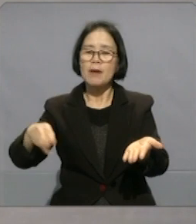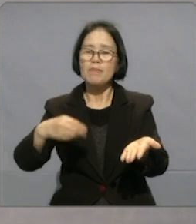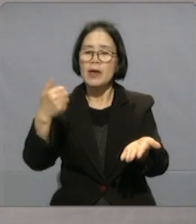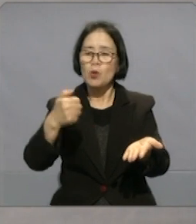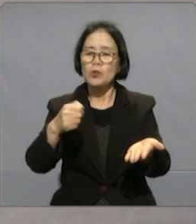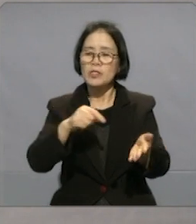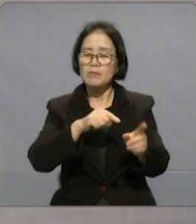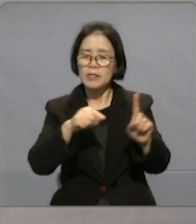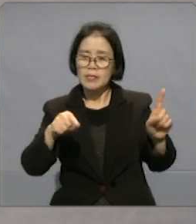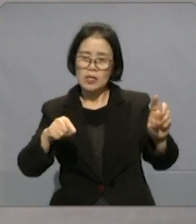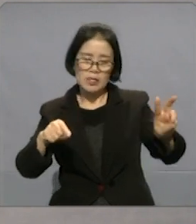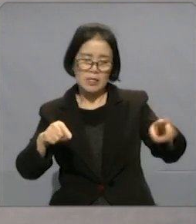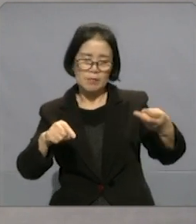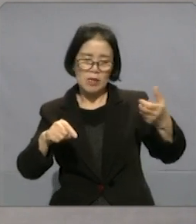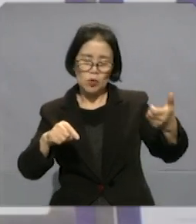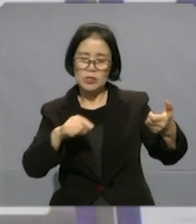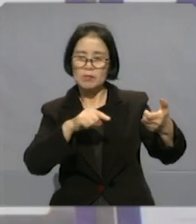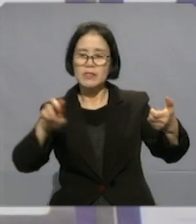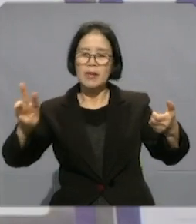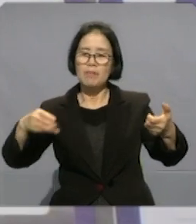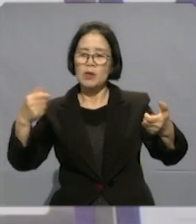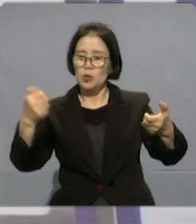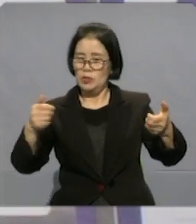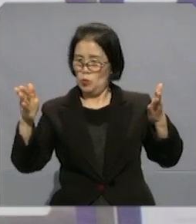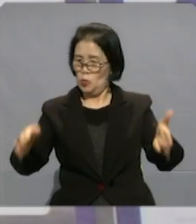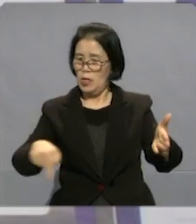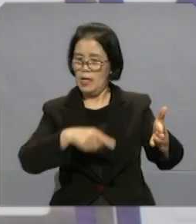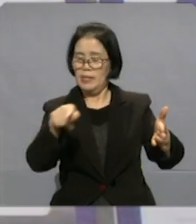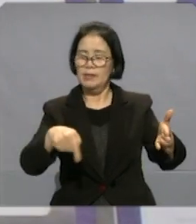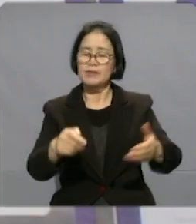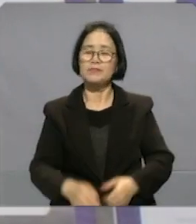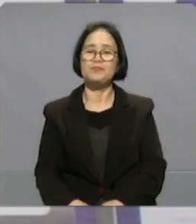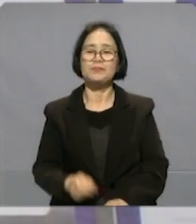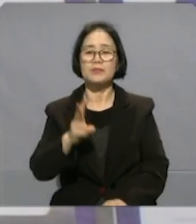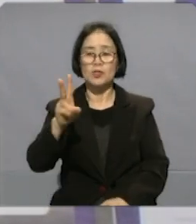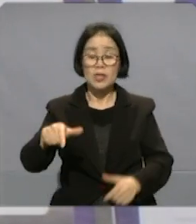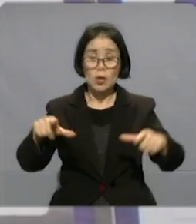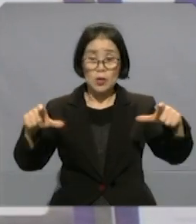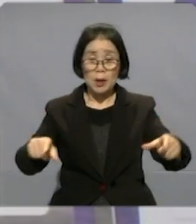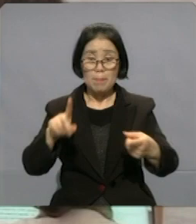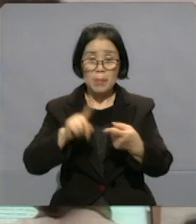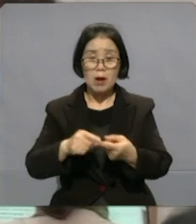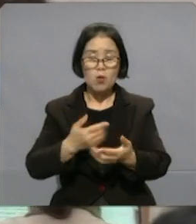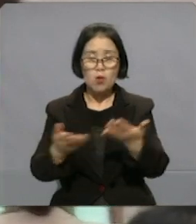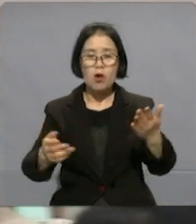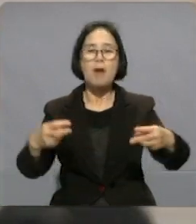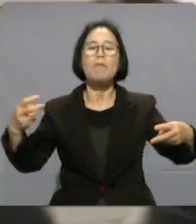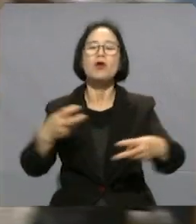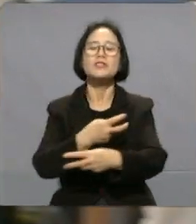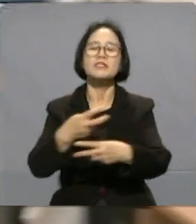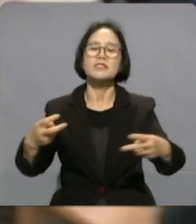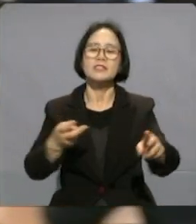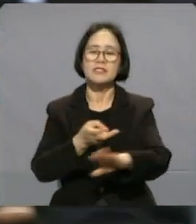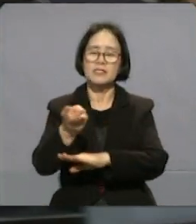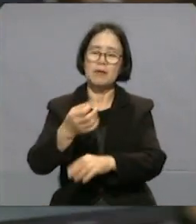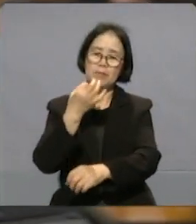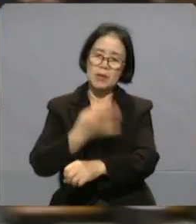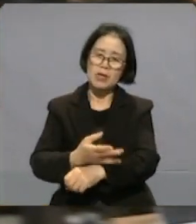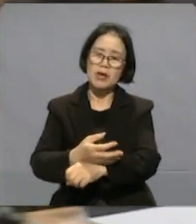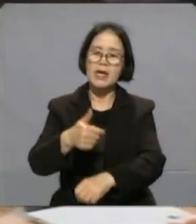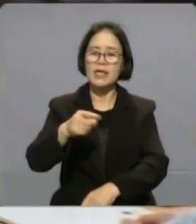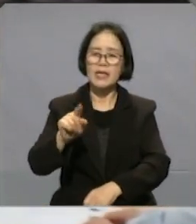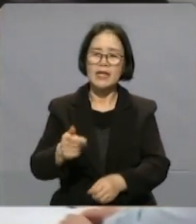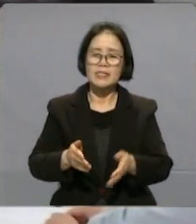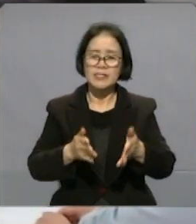이내에서 250m 이내로 바꿉니다. 역세권에만 했던 공급을 버스 이용이 편리한